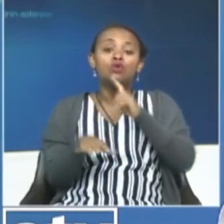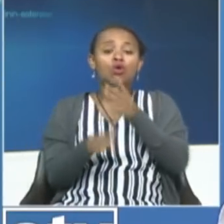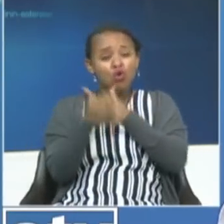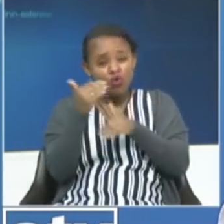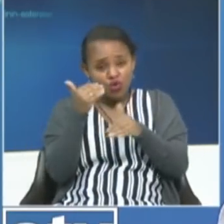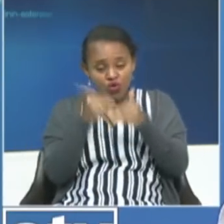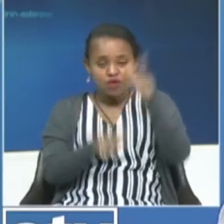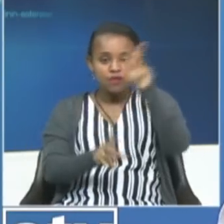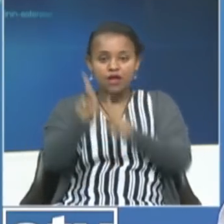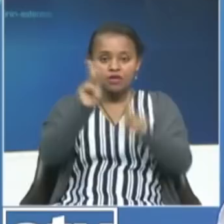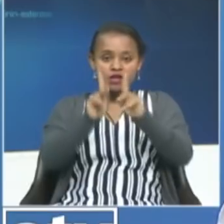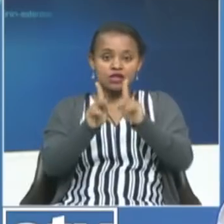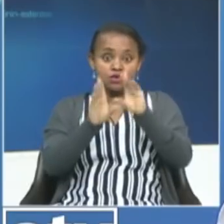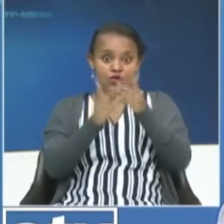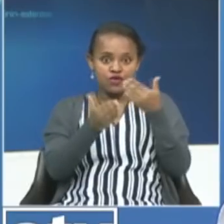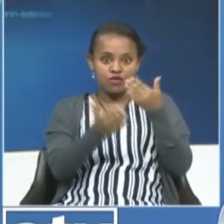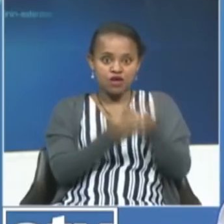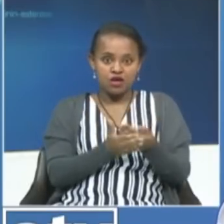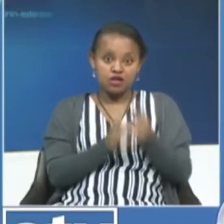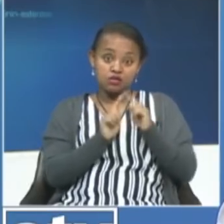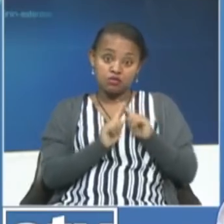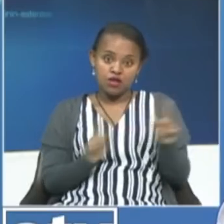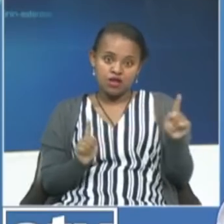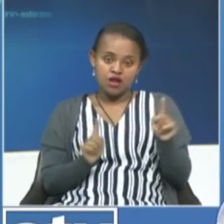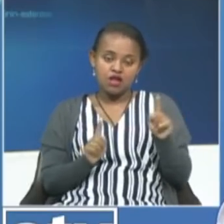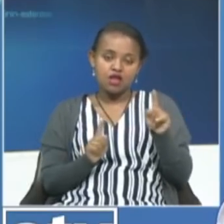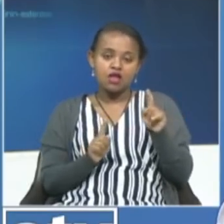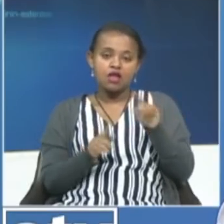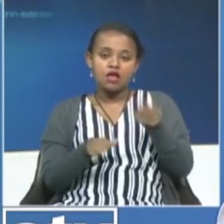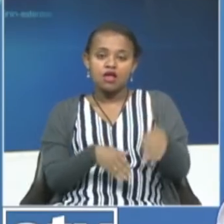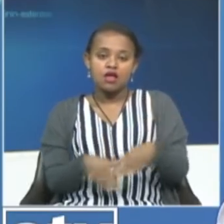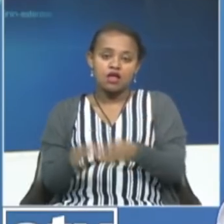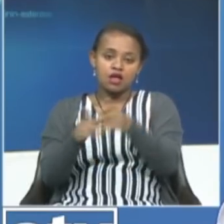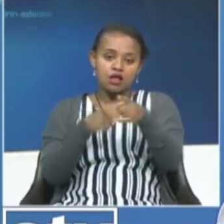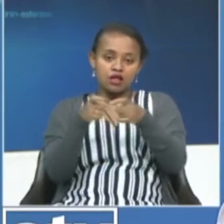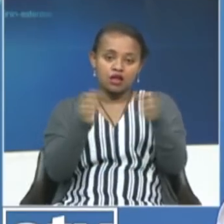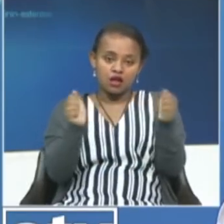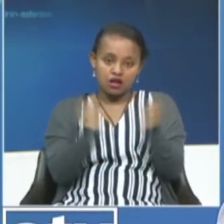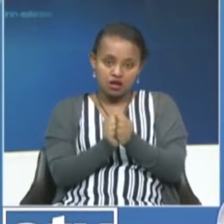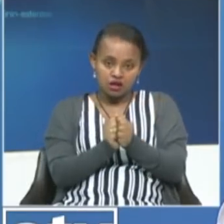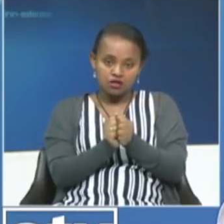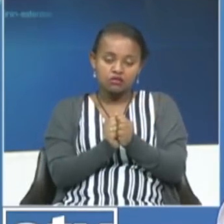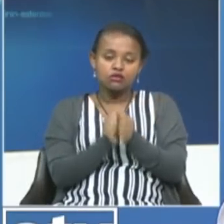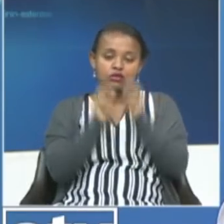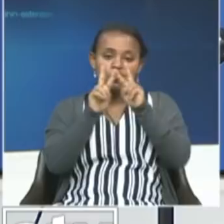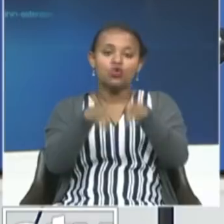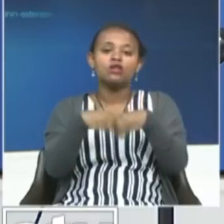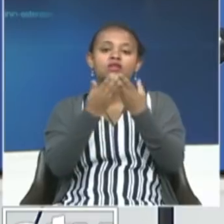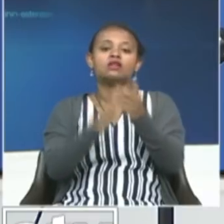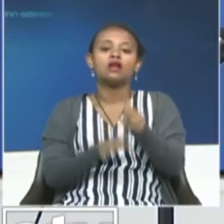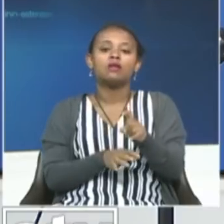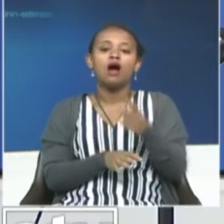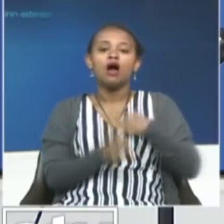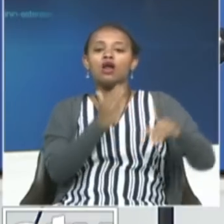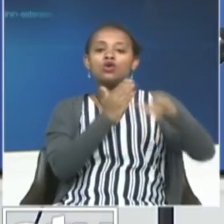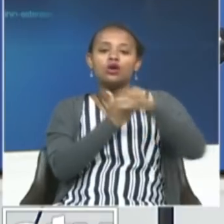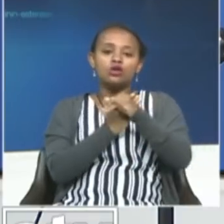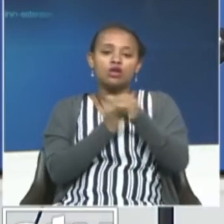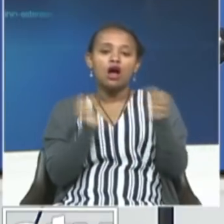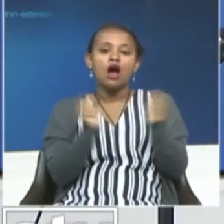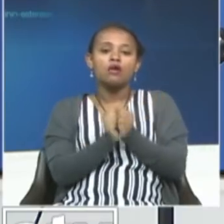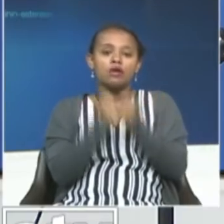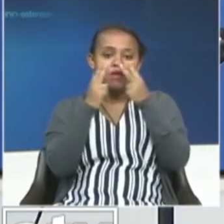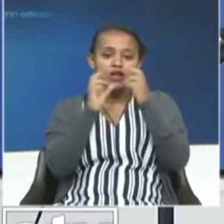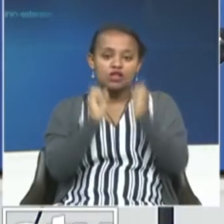ሁሉንም ማህበረሰብ ክፍል ማዳረስ እና በተለይ የጎዳና ተዳዳሪዎች ጋር ትኩረት መሰጠት አለበት። የአካል ጉዳተኞችን ጉዳይ ማብረ ማየት እንችል